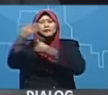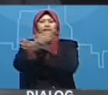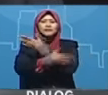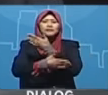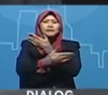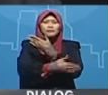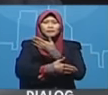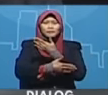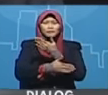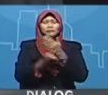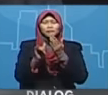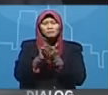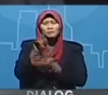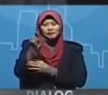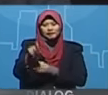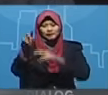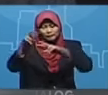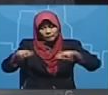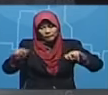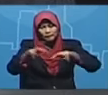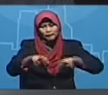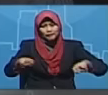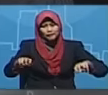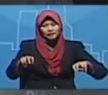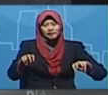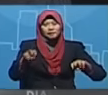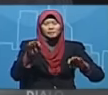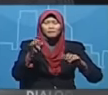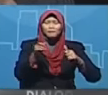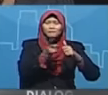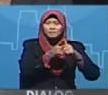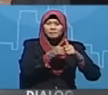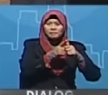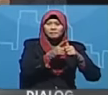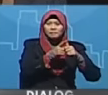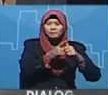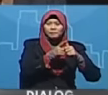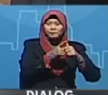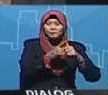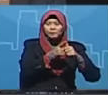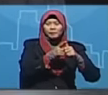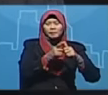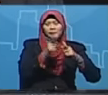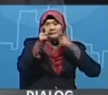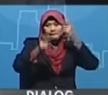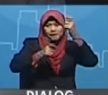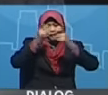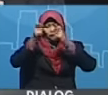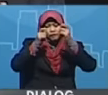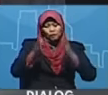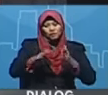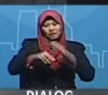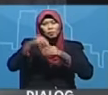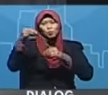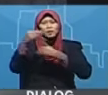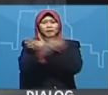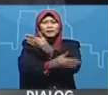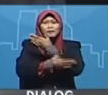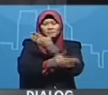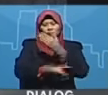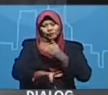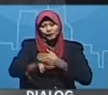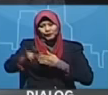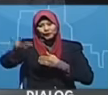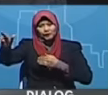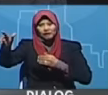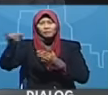lihat. Satunya kalau kita melihat pelancong kita yang keluar negara dululah. Okay. Memang terdapat ada penipuan yang berlaku.